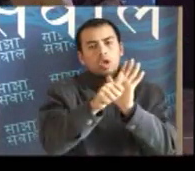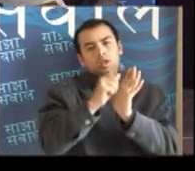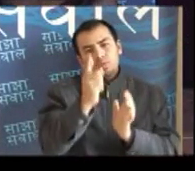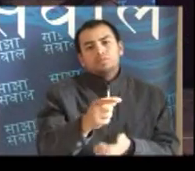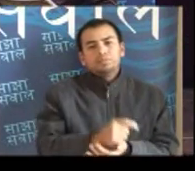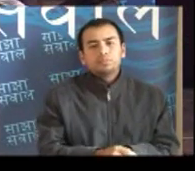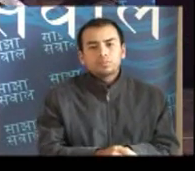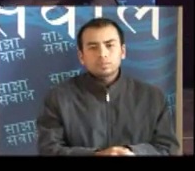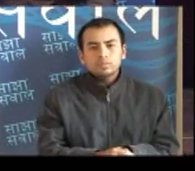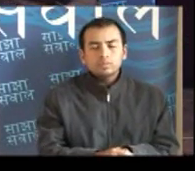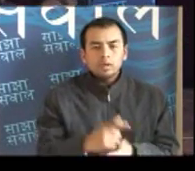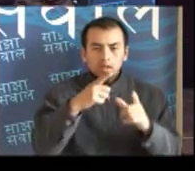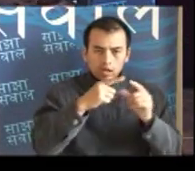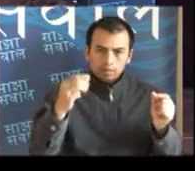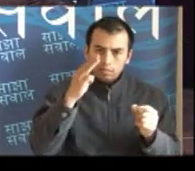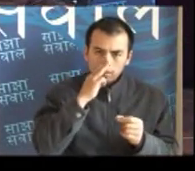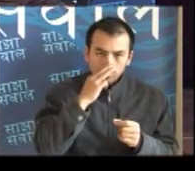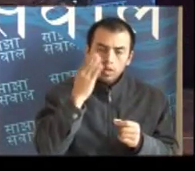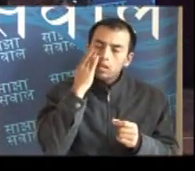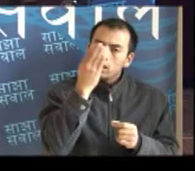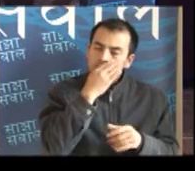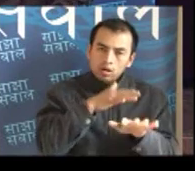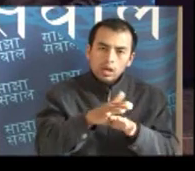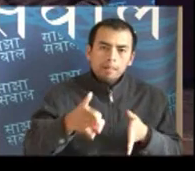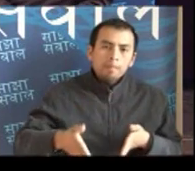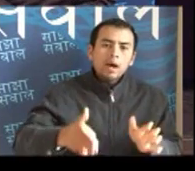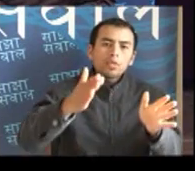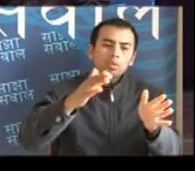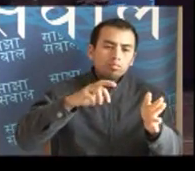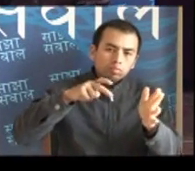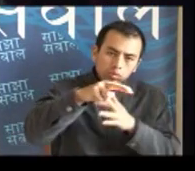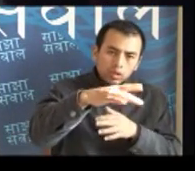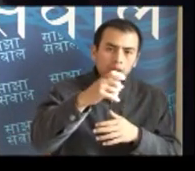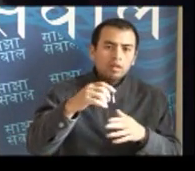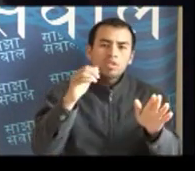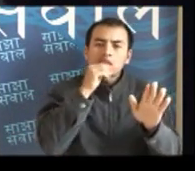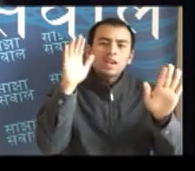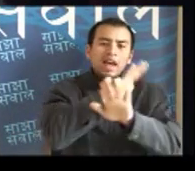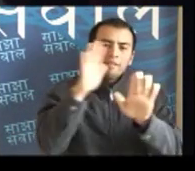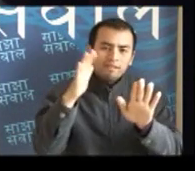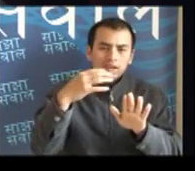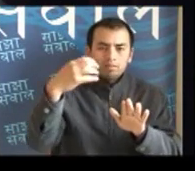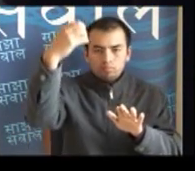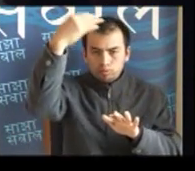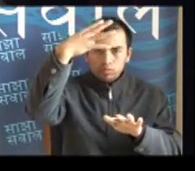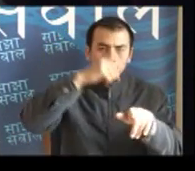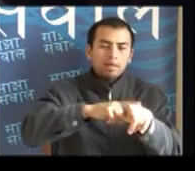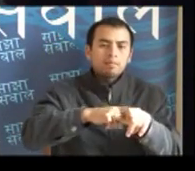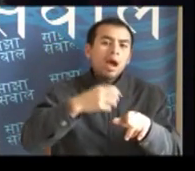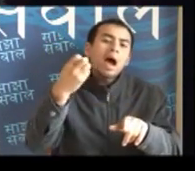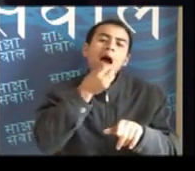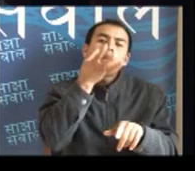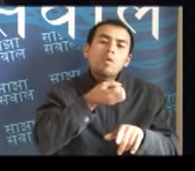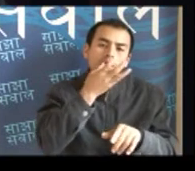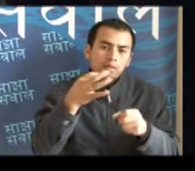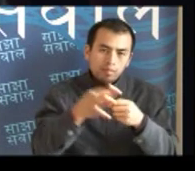लाग्छ मलाई। त्यहाँ दृष्टिबिनहरूले बाटो पार गर्नको निम्ति ट्राफिक सिग्नलहरूमा सङ्केत